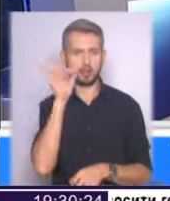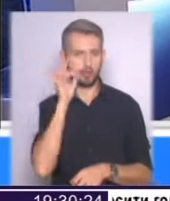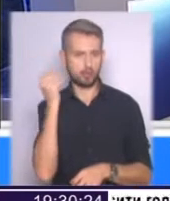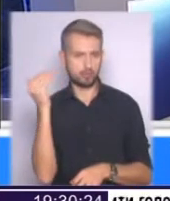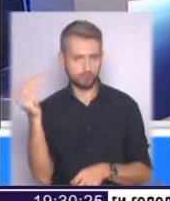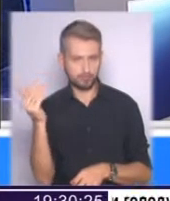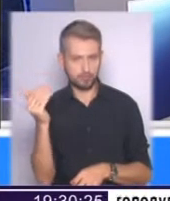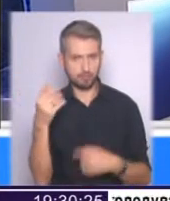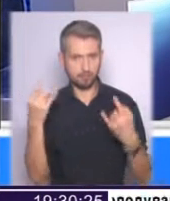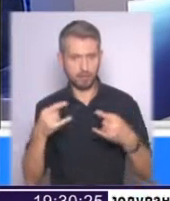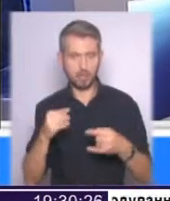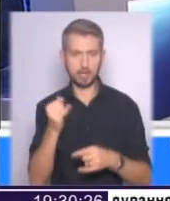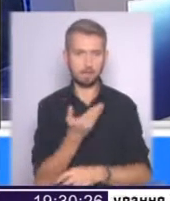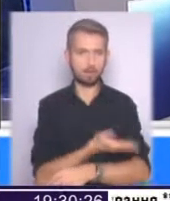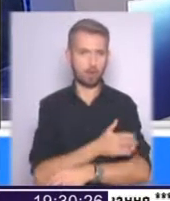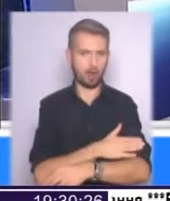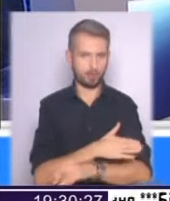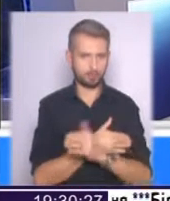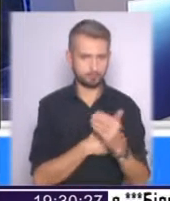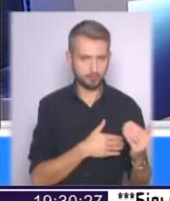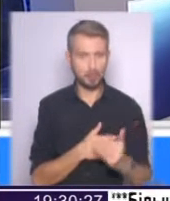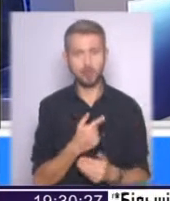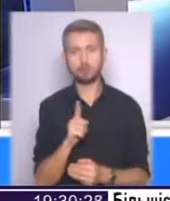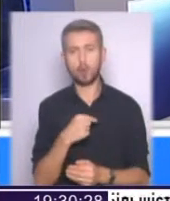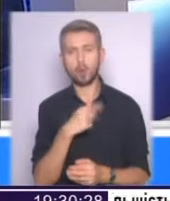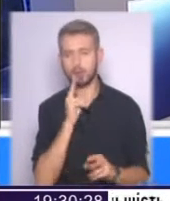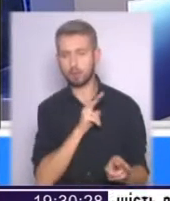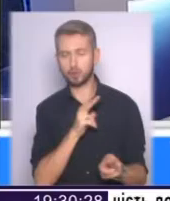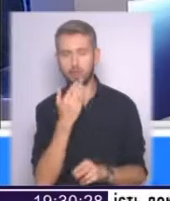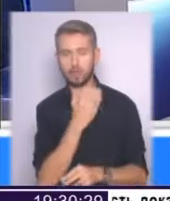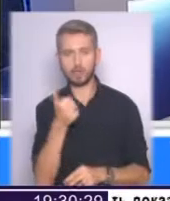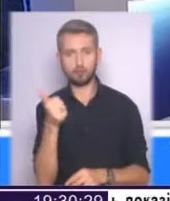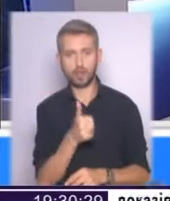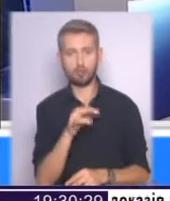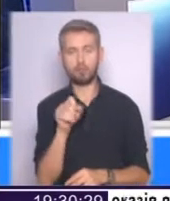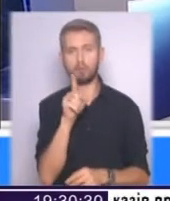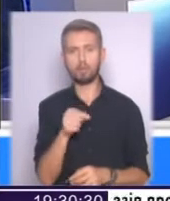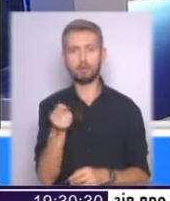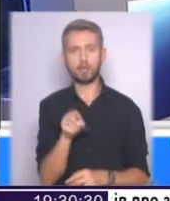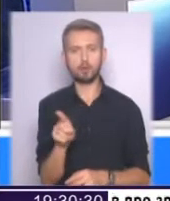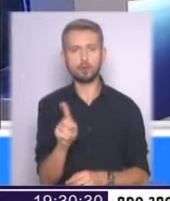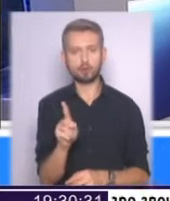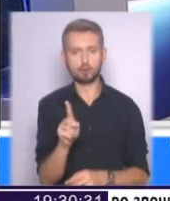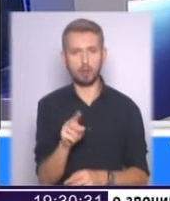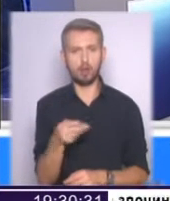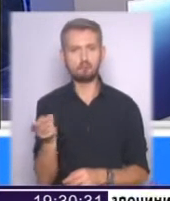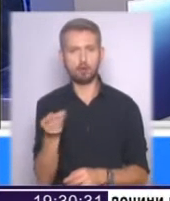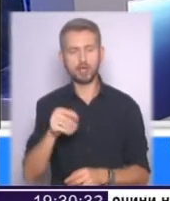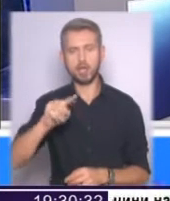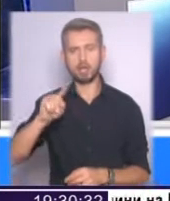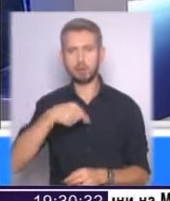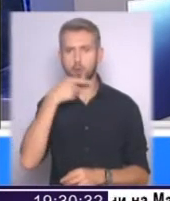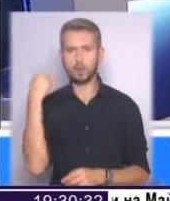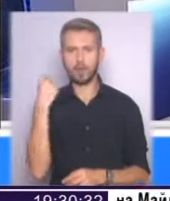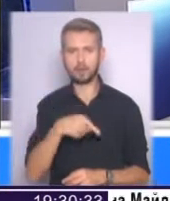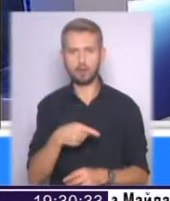и поляка. И вот что я наблюдаю последнюю неделю по поводу того, что Порошенко требует Россию